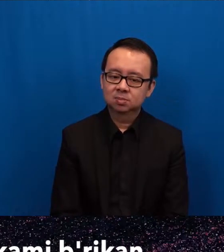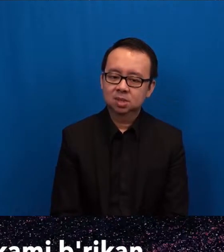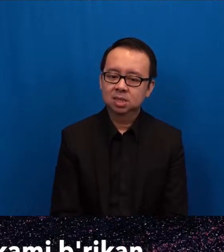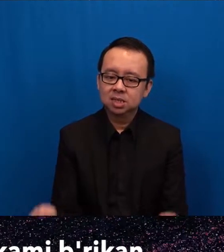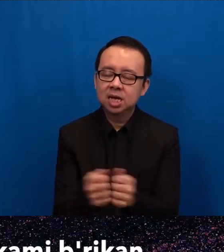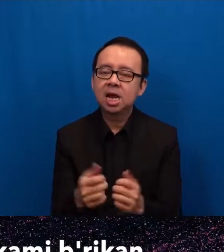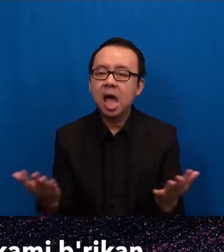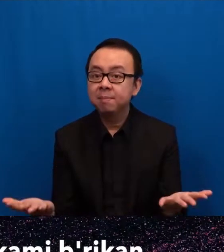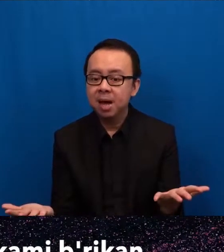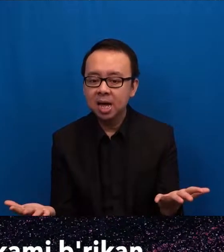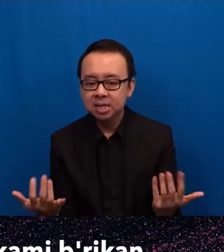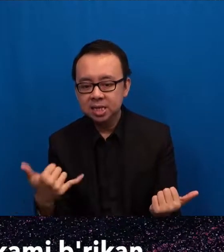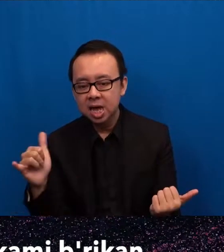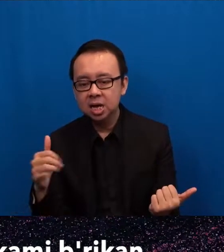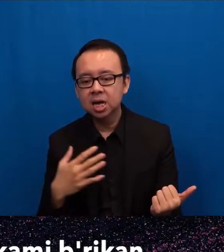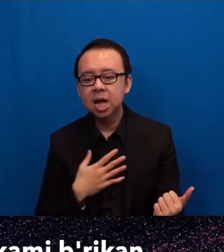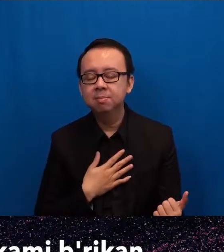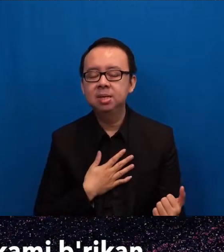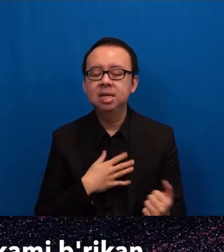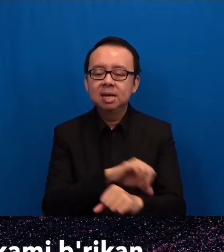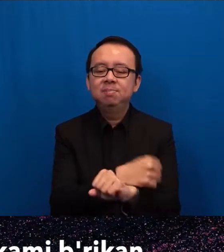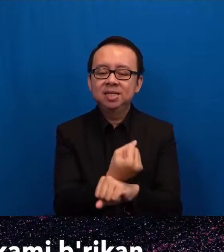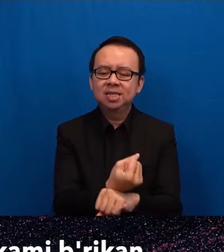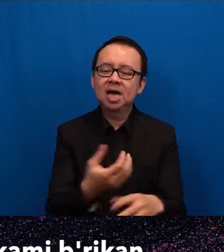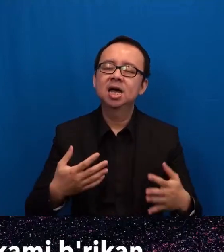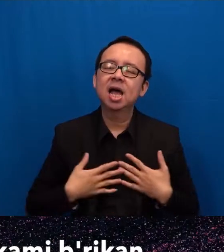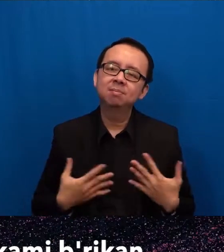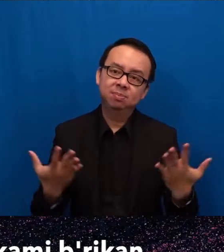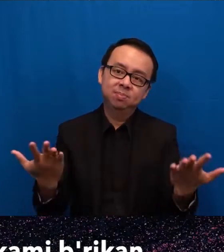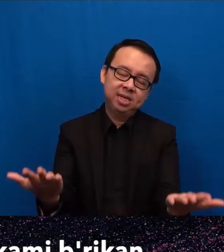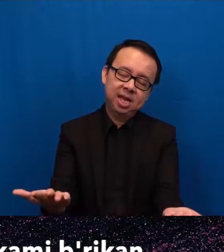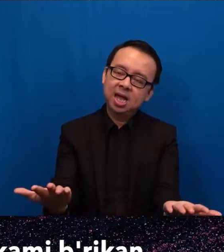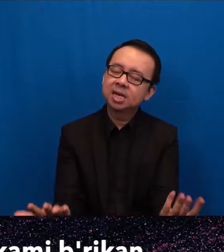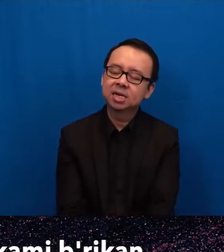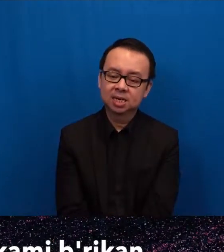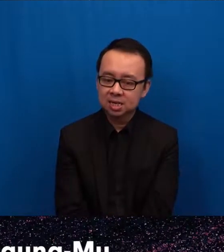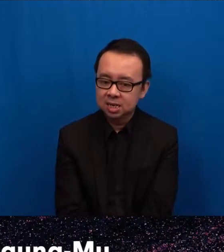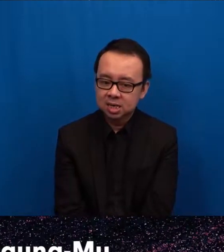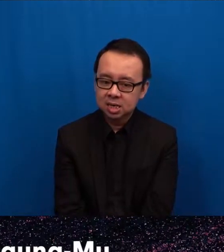Dengan apa yang dapat kami berikan,